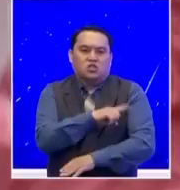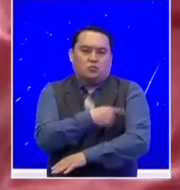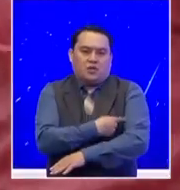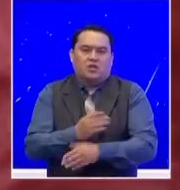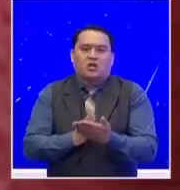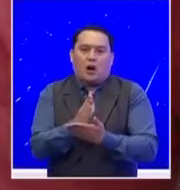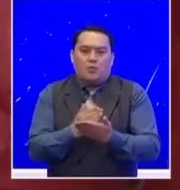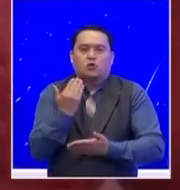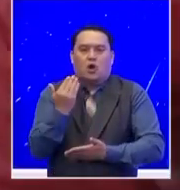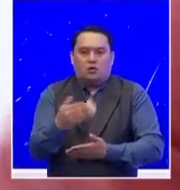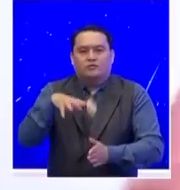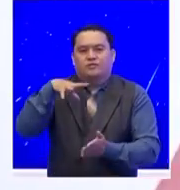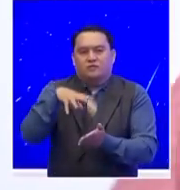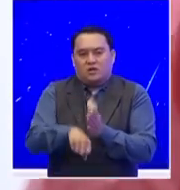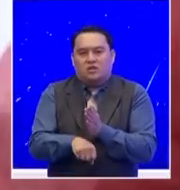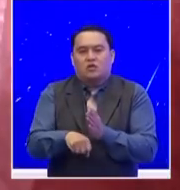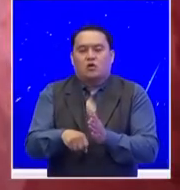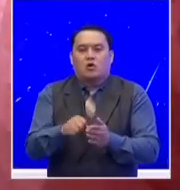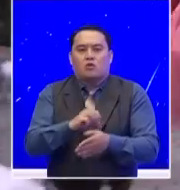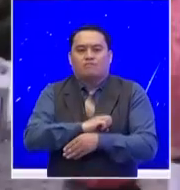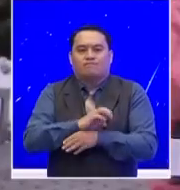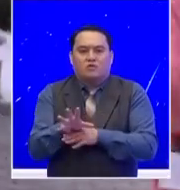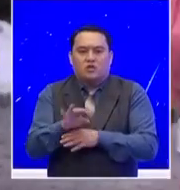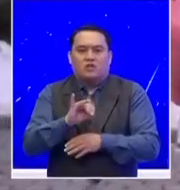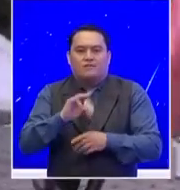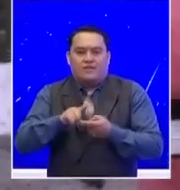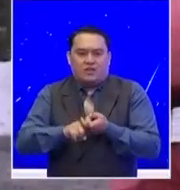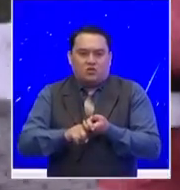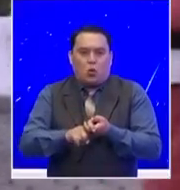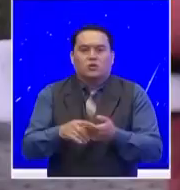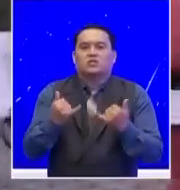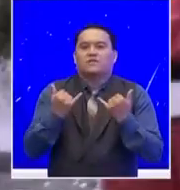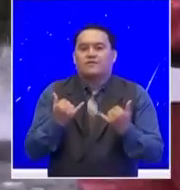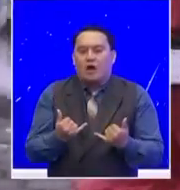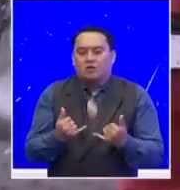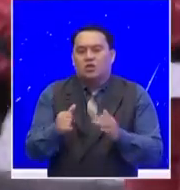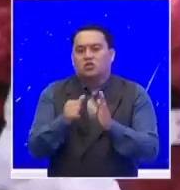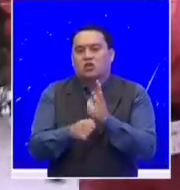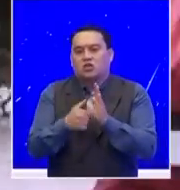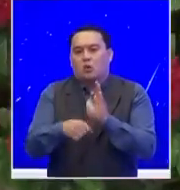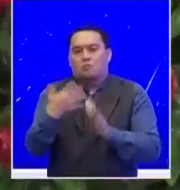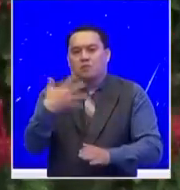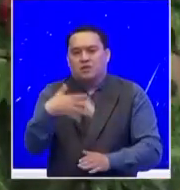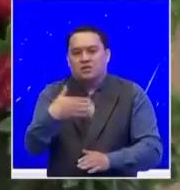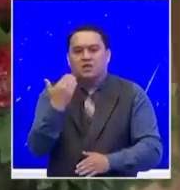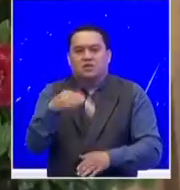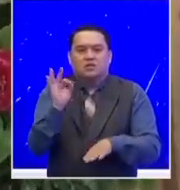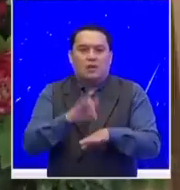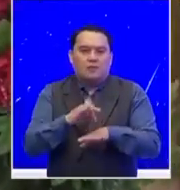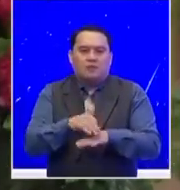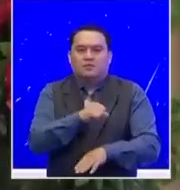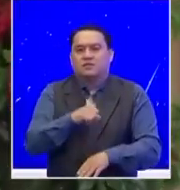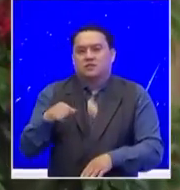медиков. Именно они задействованы в борьбе с коронавирусной инфекцией. Однако уже сейчас более 650 из них заболели